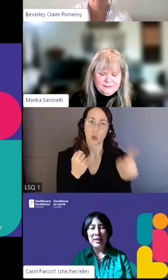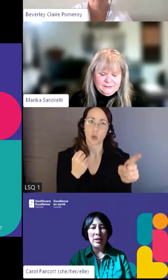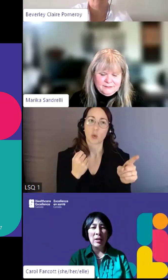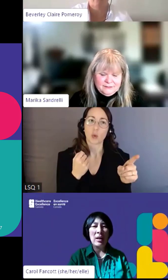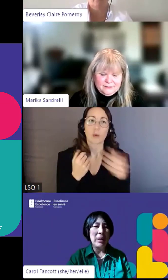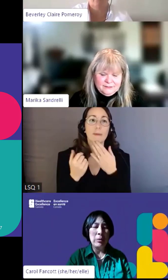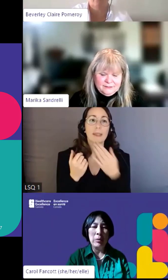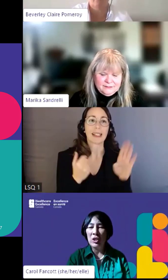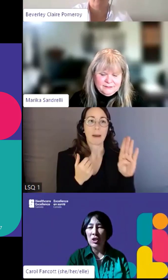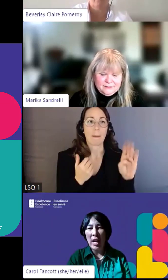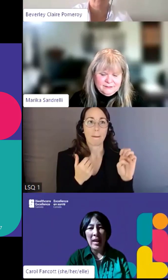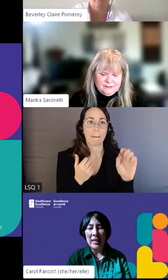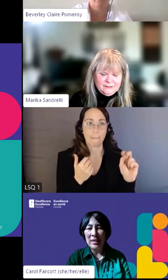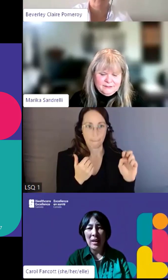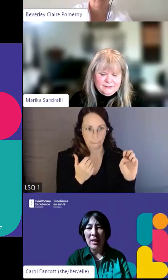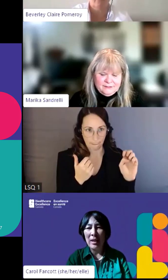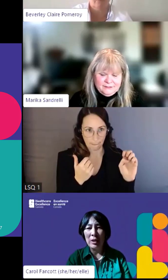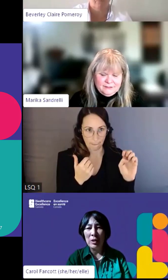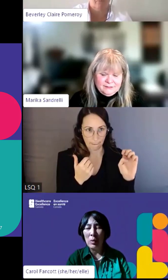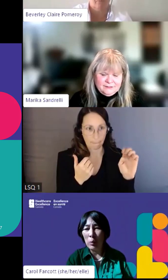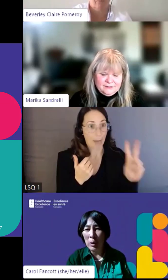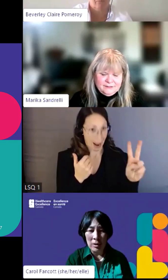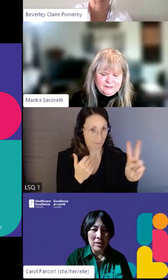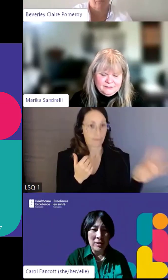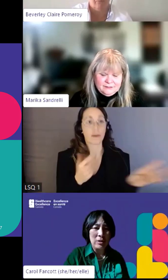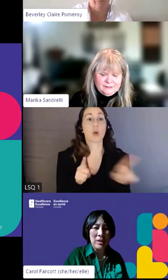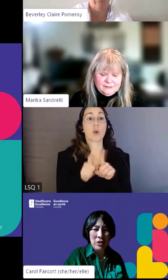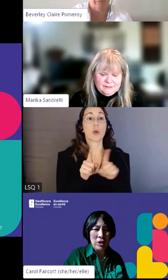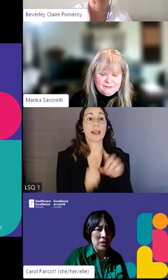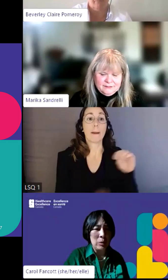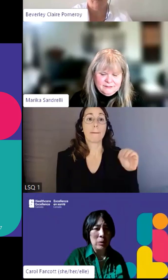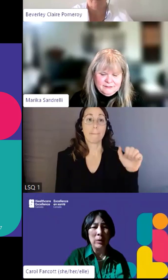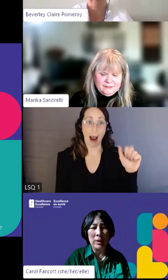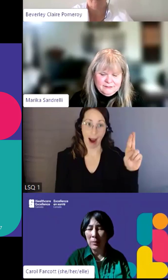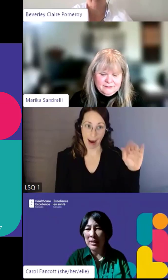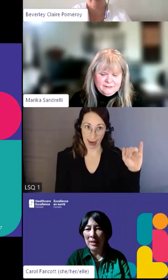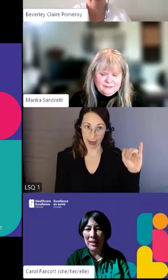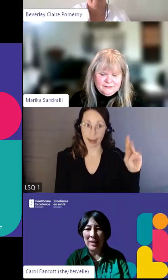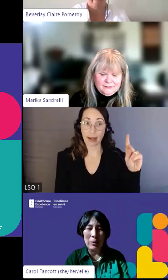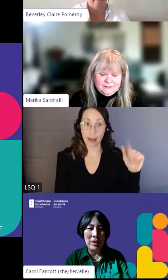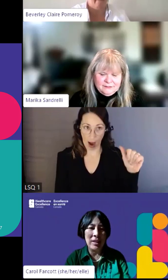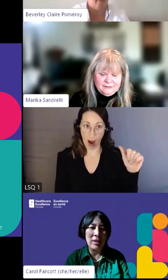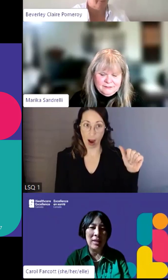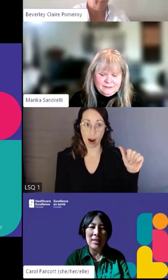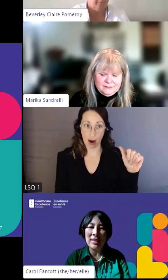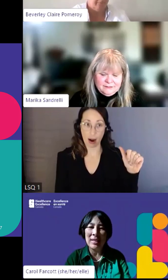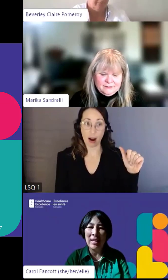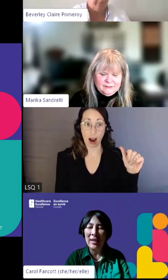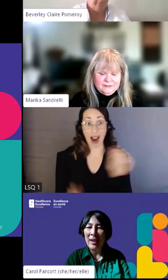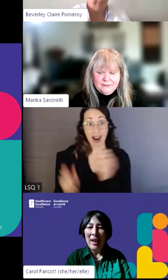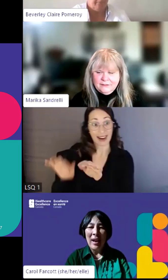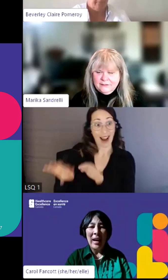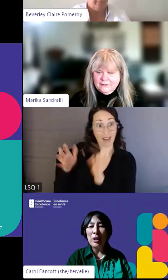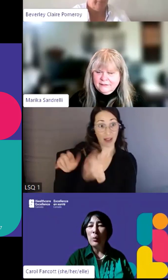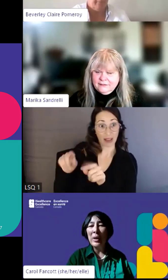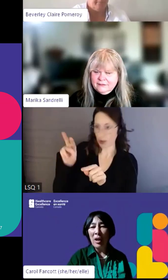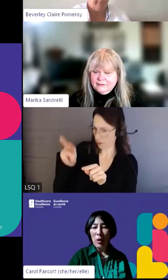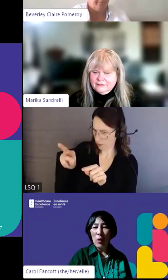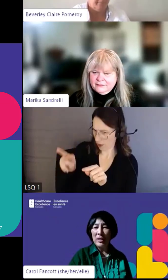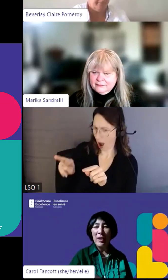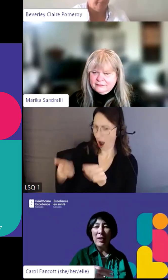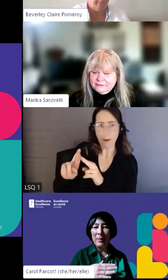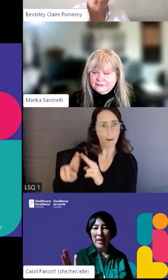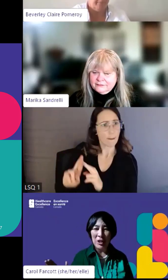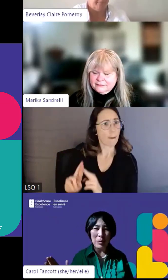les retours qu'on a eus dans le clavardage, eh bien, tout cela, ce sont des choses, tout ce qui a été dit, ce sont des choses